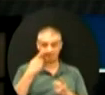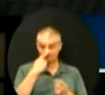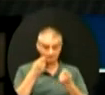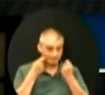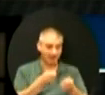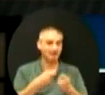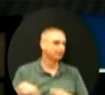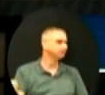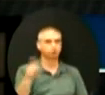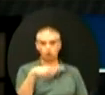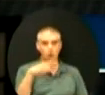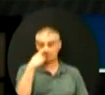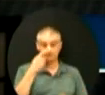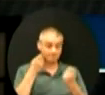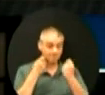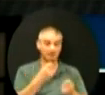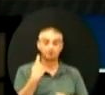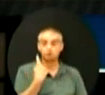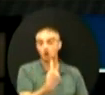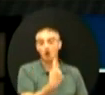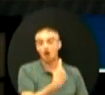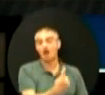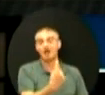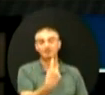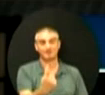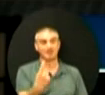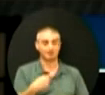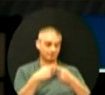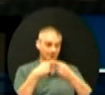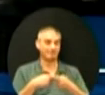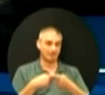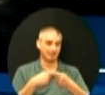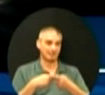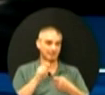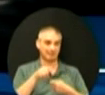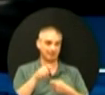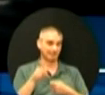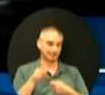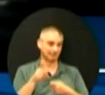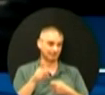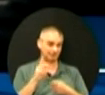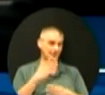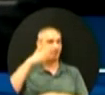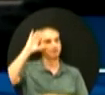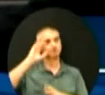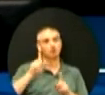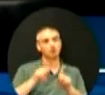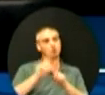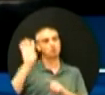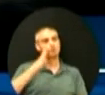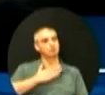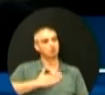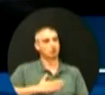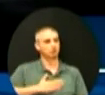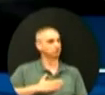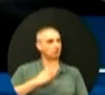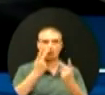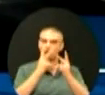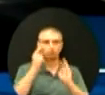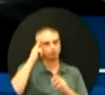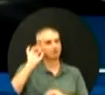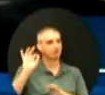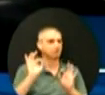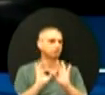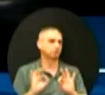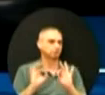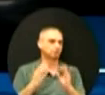מכריחים פשוט, פשוט מכריחים כל אחת ואחד מחברות וחברי הכנסת להצביע לפי מה שנתניהו רוצה, לא משנה מה דעתם